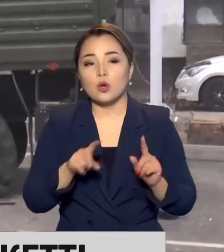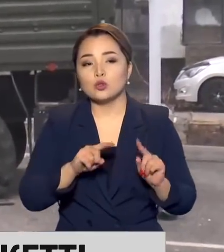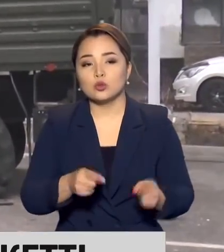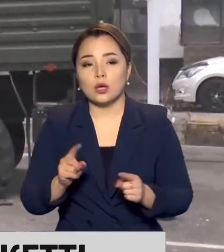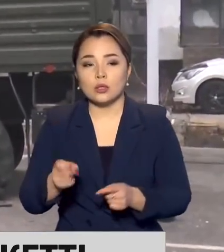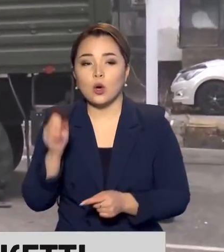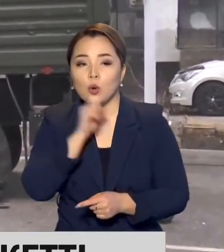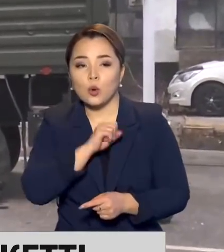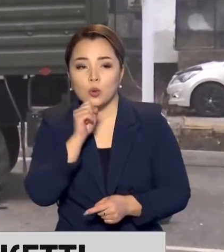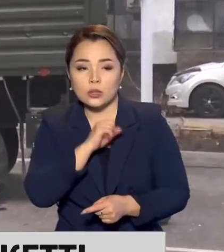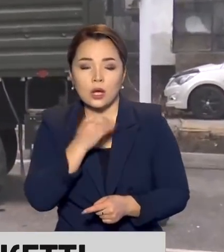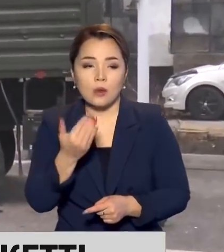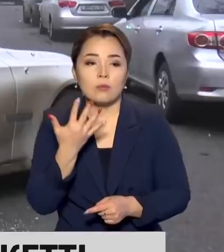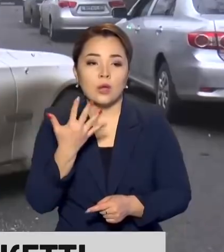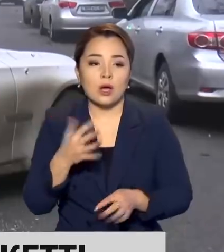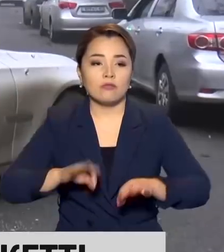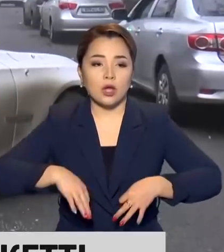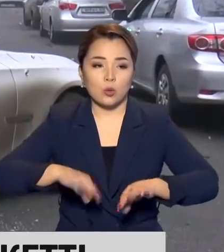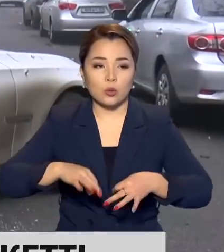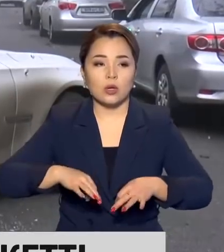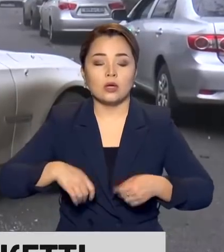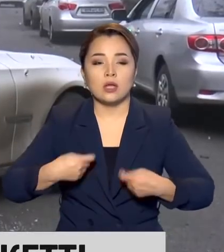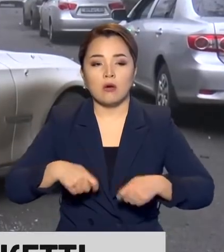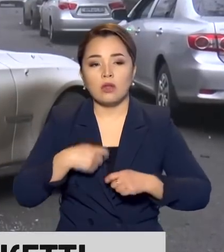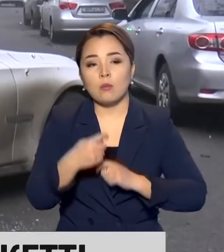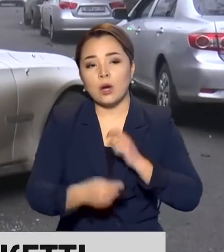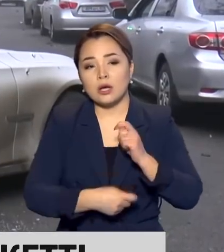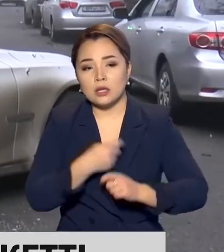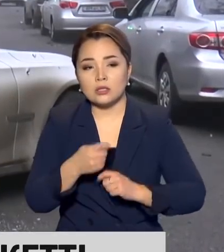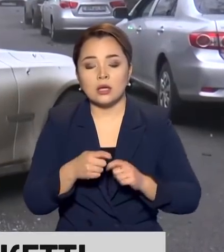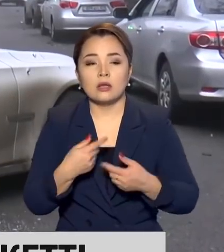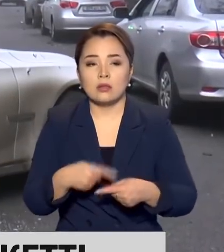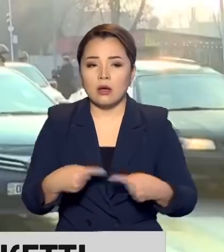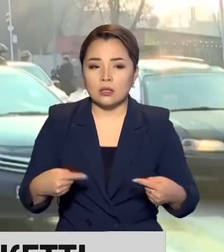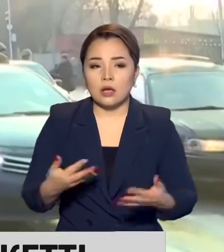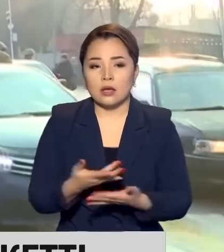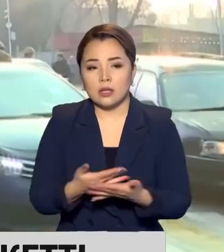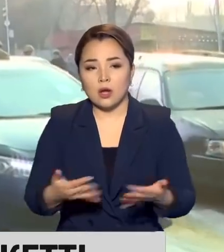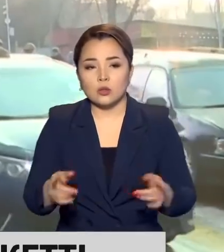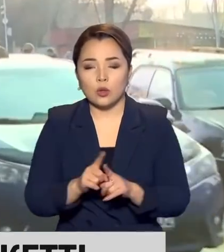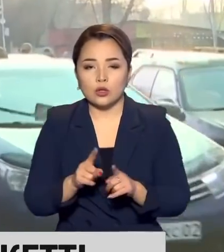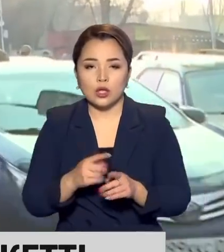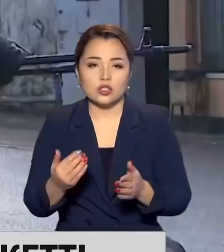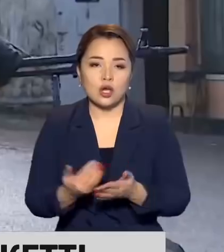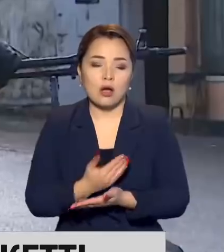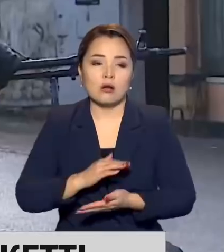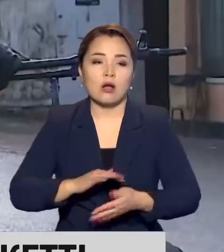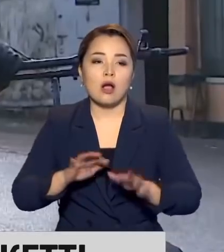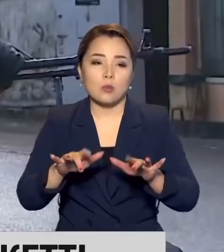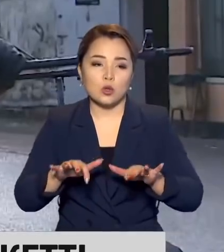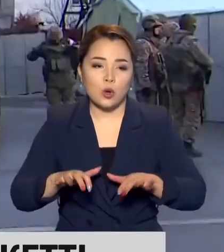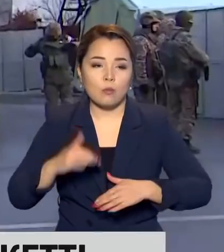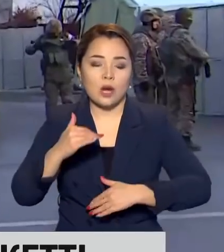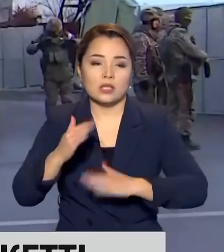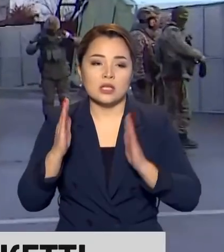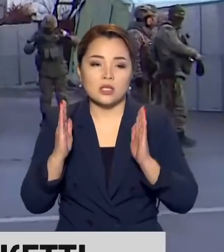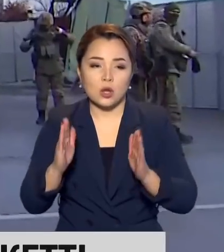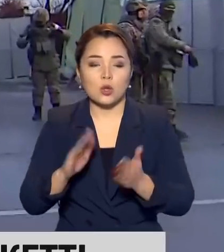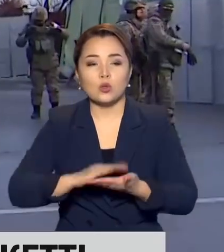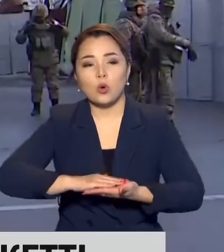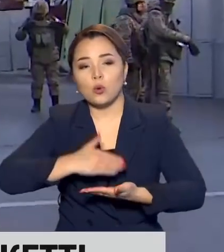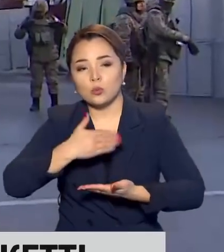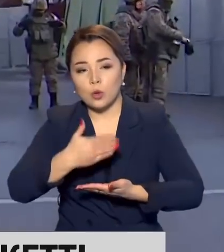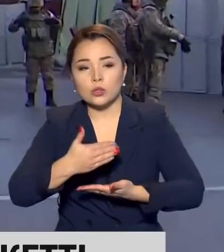Олардан ұрланған 5 автокөлік, тауарлық материалдар, заттар, атап айтқанда жаңа компьютерлік процессорлар мен